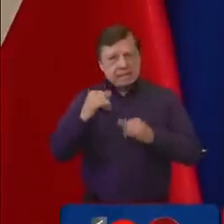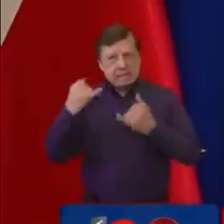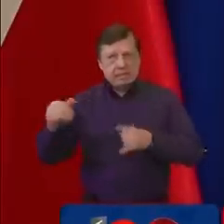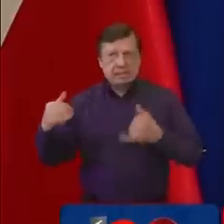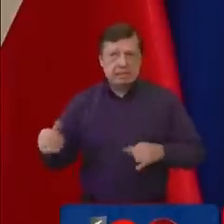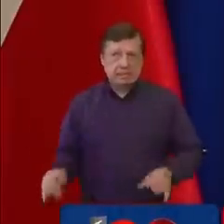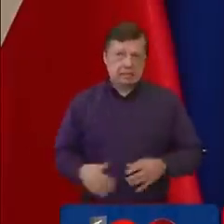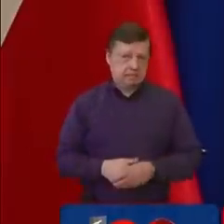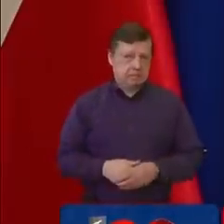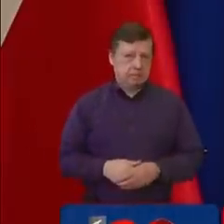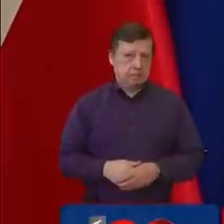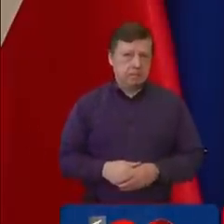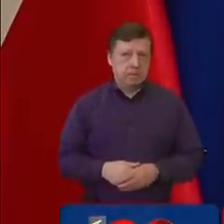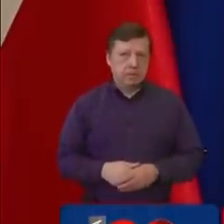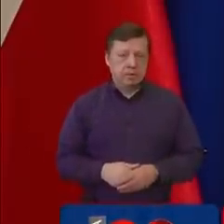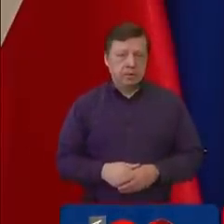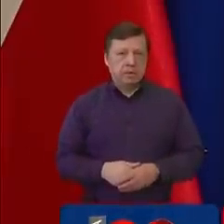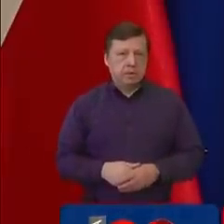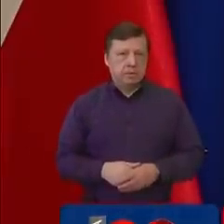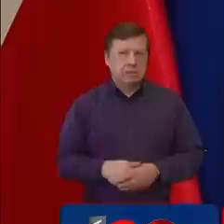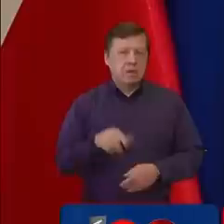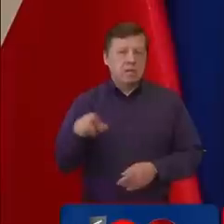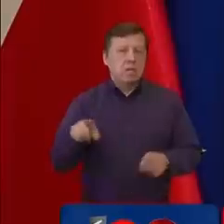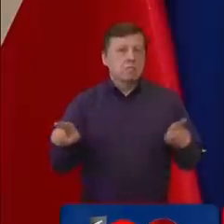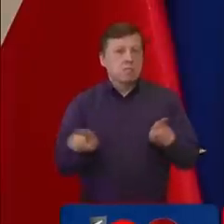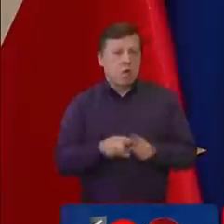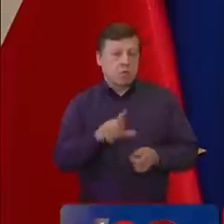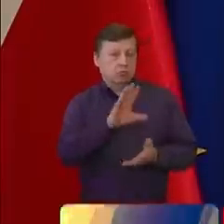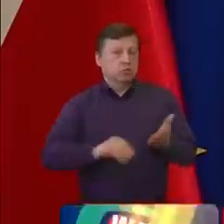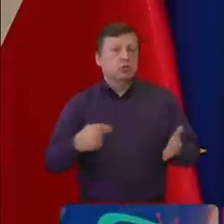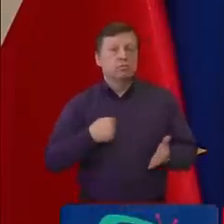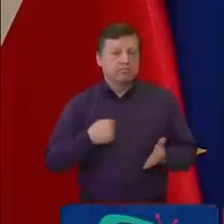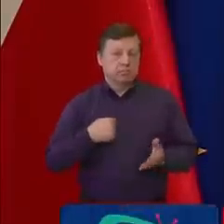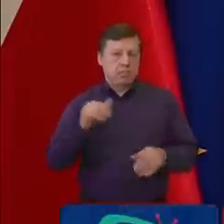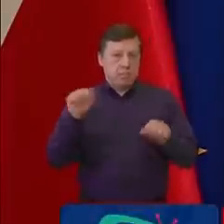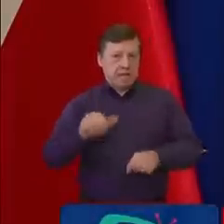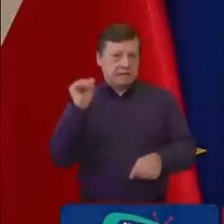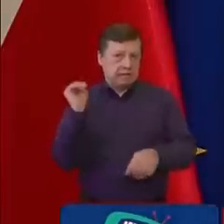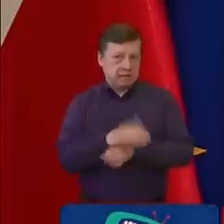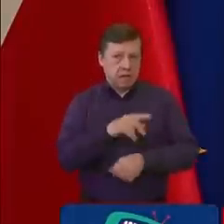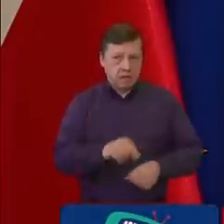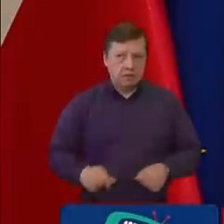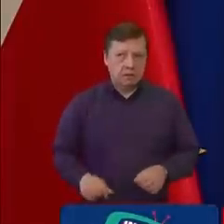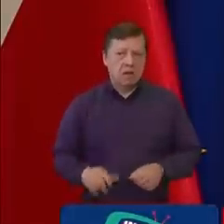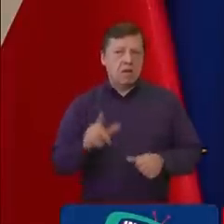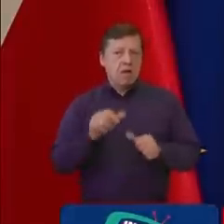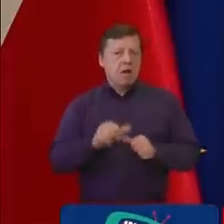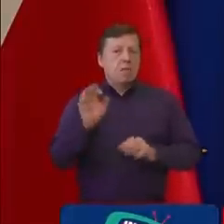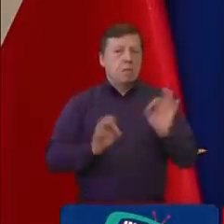ręku wszystkie te elementy, które mają banki zachodnie. A mieliśmy jeszcze tą doskonałą sytuację, że stopy procentowe były na odpowiednio